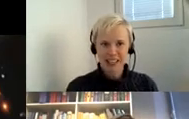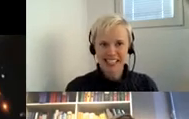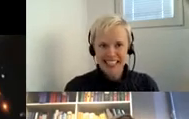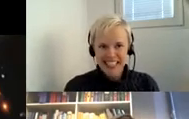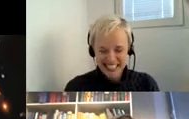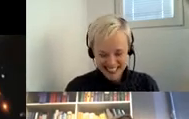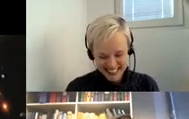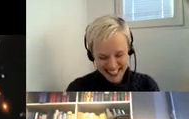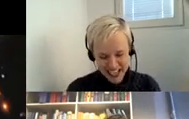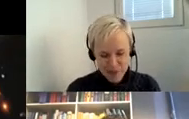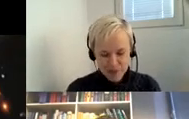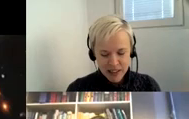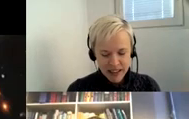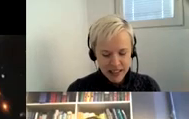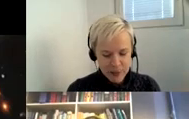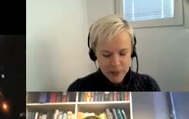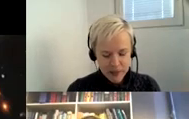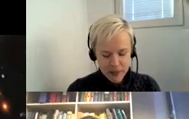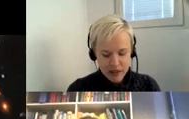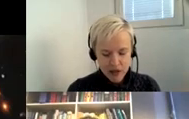siihen nyt vastattiin.